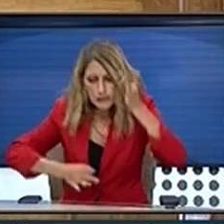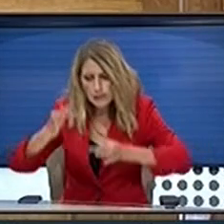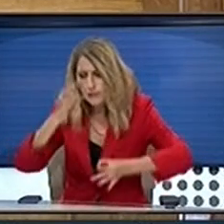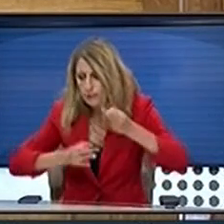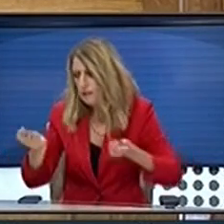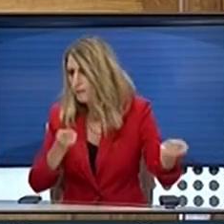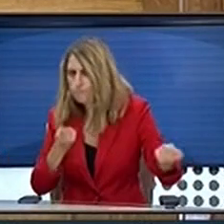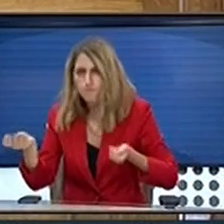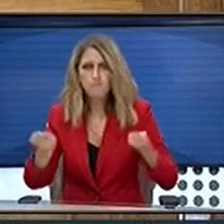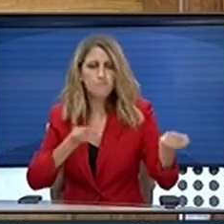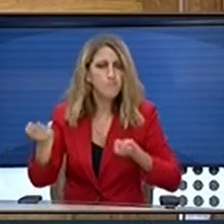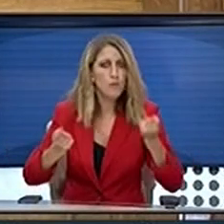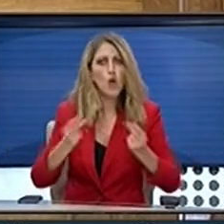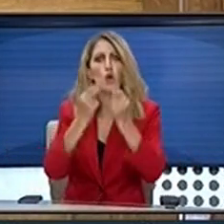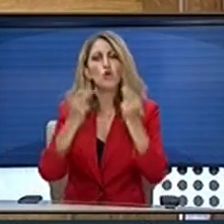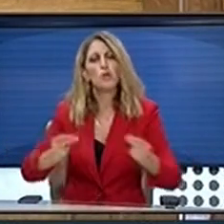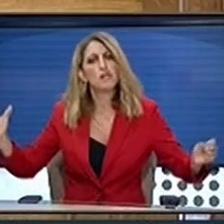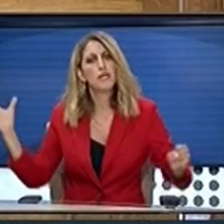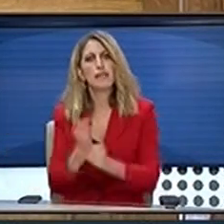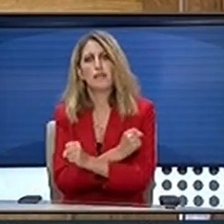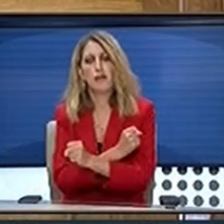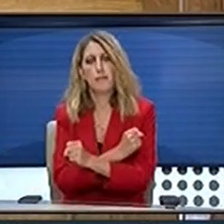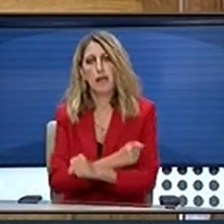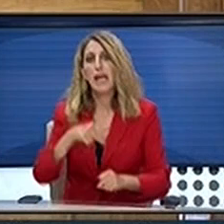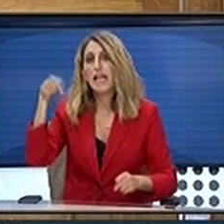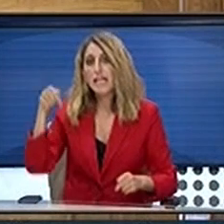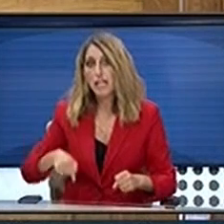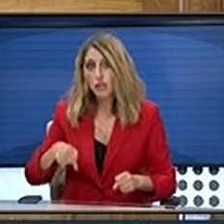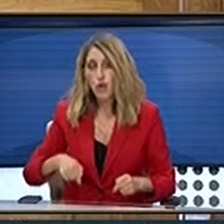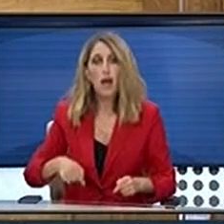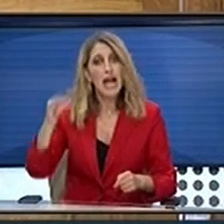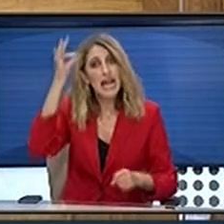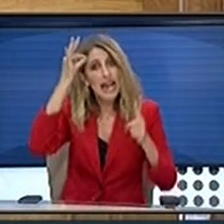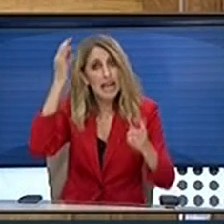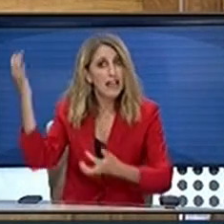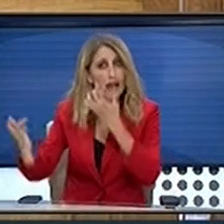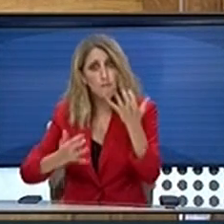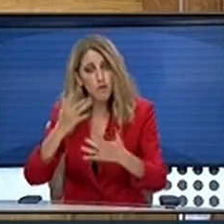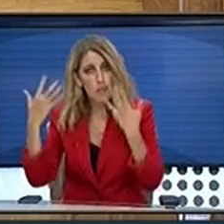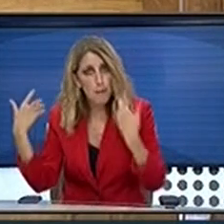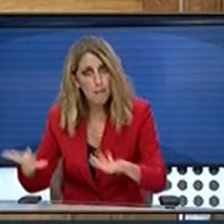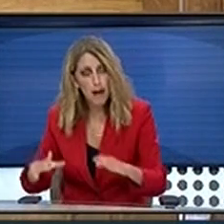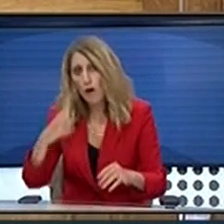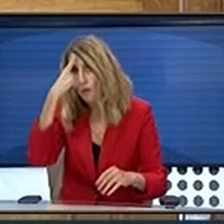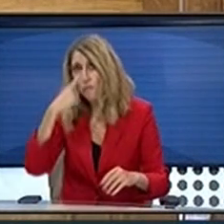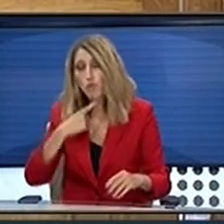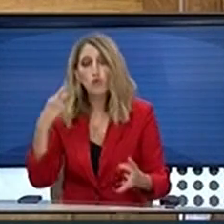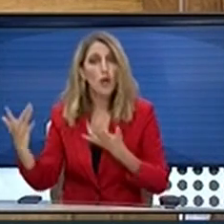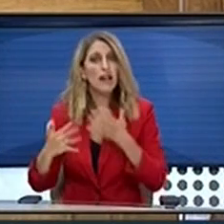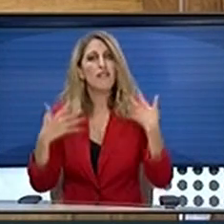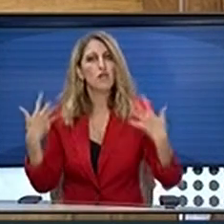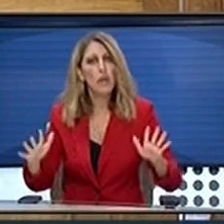Ελλάδα είναι αυτή που συνδράμει τη Γαλλία και την Πορτογαλία και όχι το ανάποδο. Μαθαίνουμε λοιπόν, μαθαίνουμε από τα λάθη